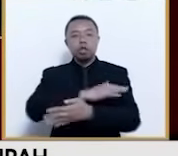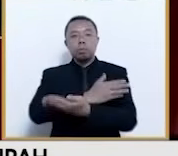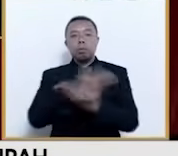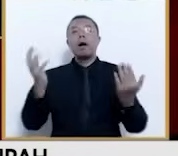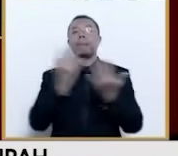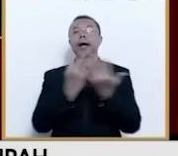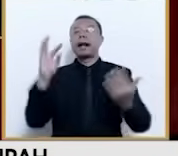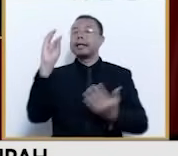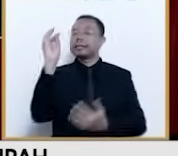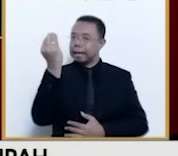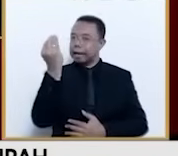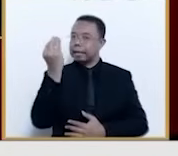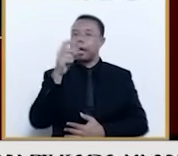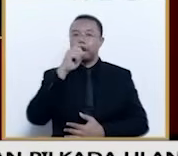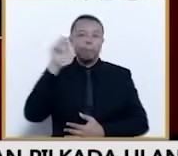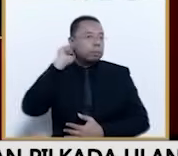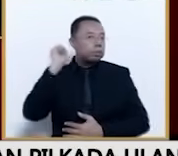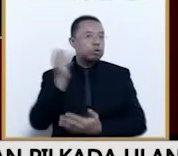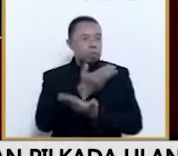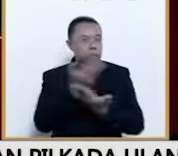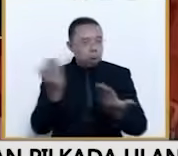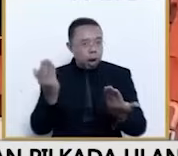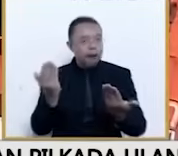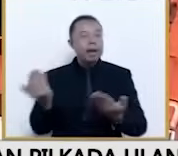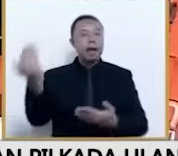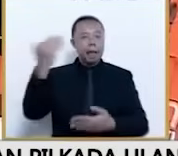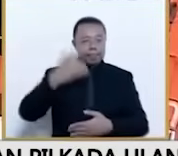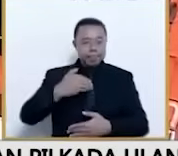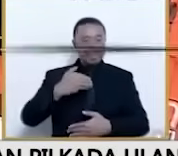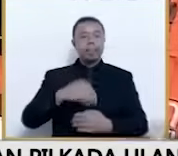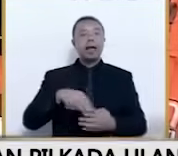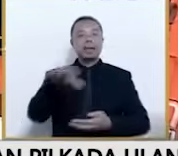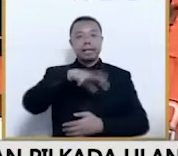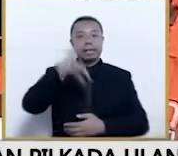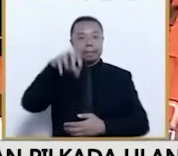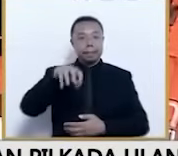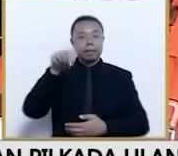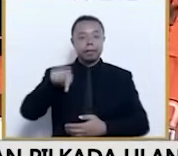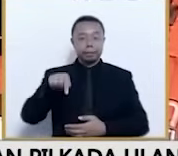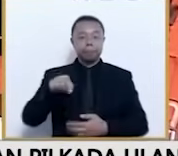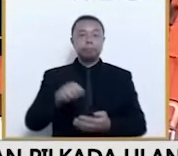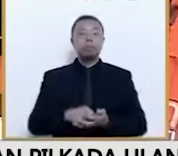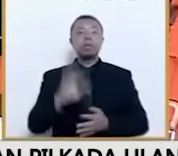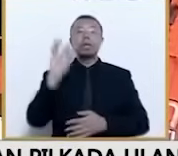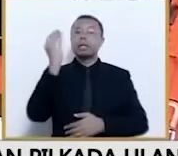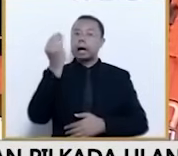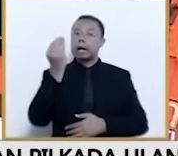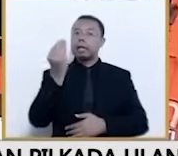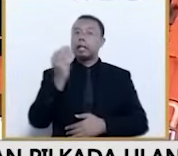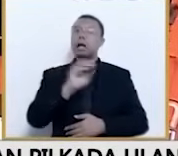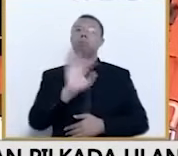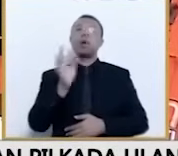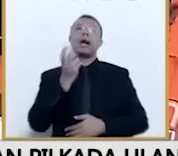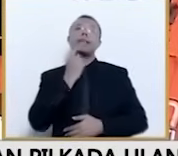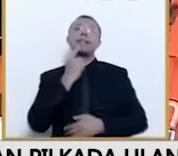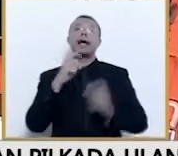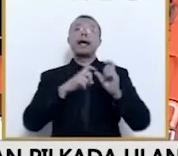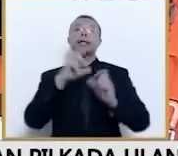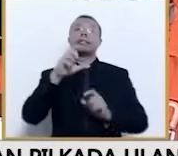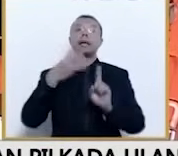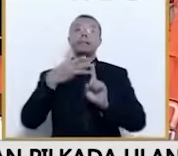seluruh warga Jakarta, Bapak Ibu hadirin yang hadir di ruangan ini. Jakarta bukan tentang